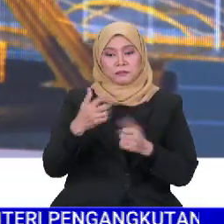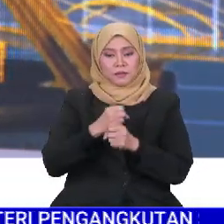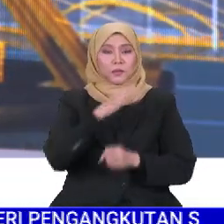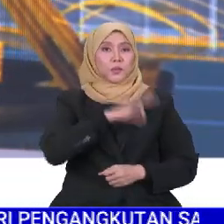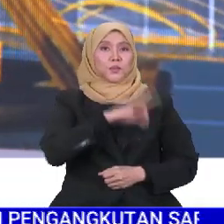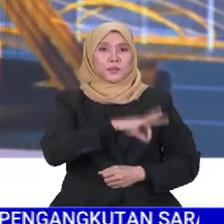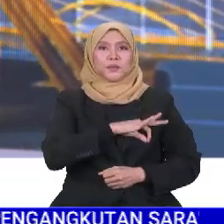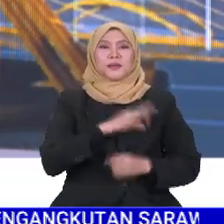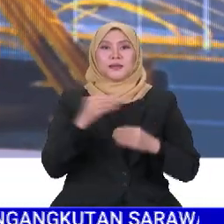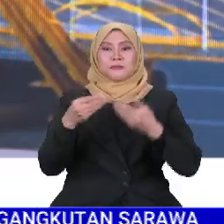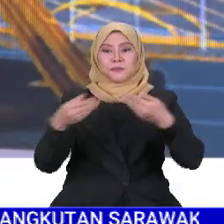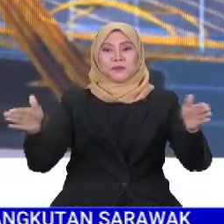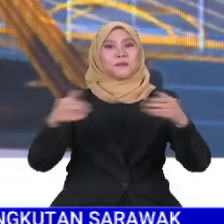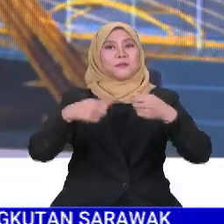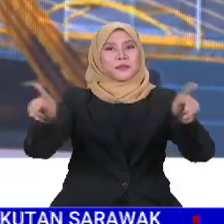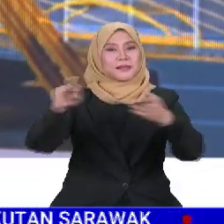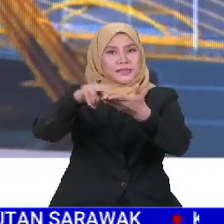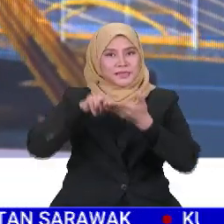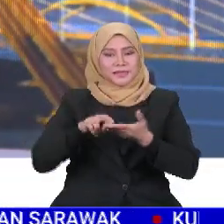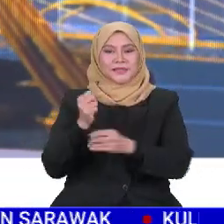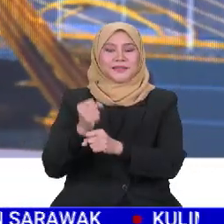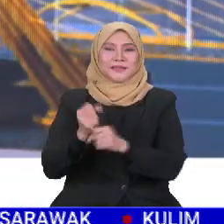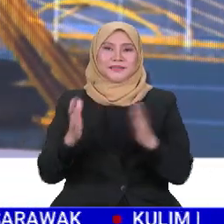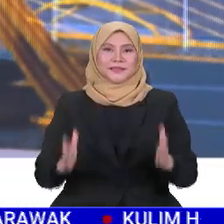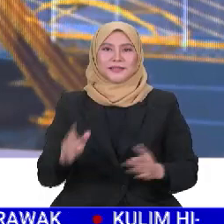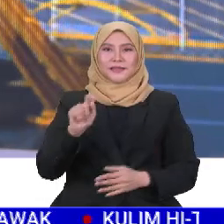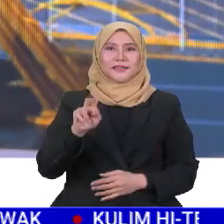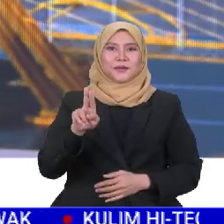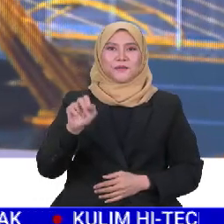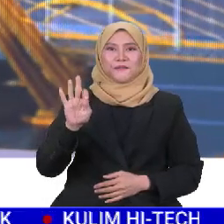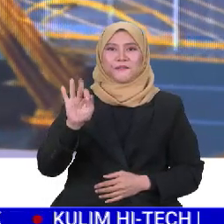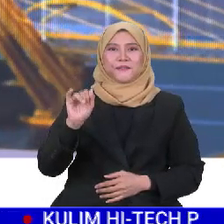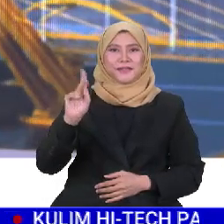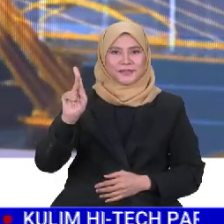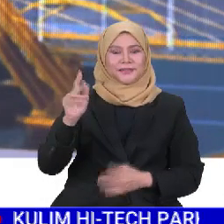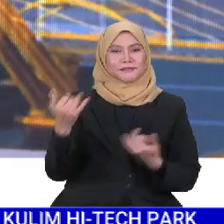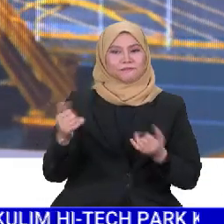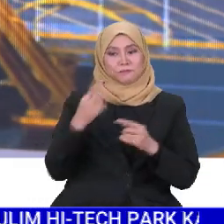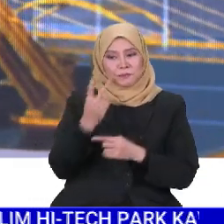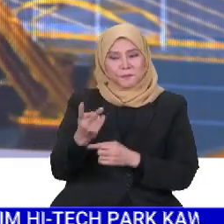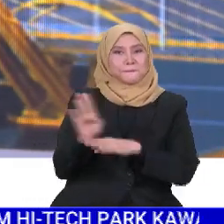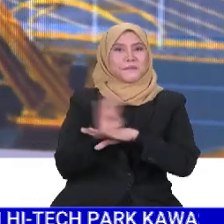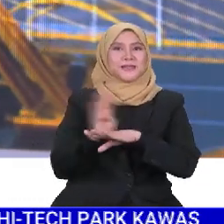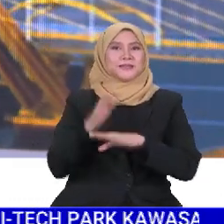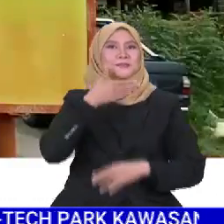menguntungkan, malah membuka peluang rezeki kepada pekerjanya. Taufik Adanan menyingkap kejayaan anak muda ini.